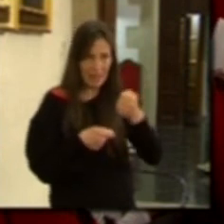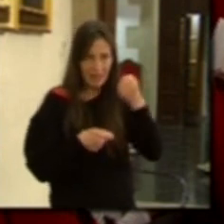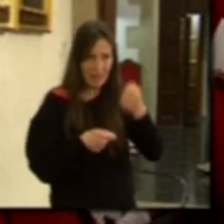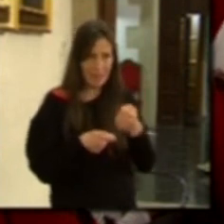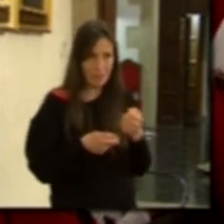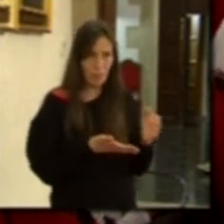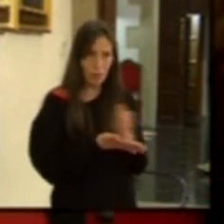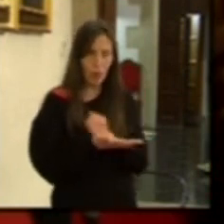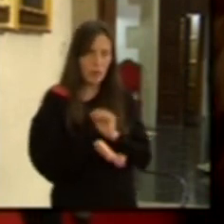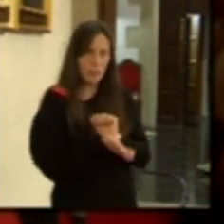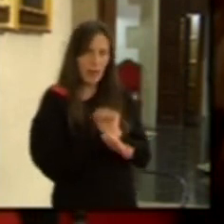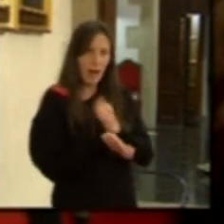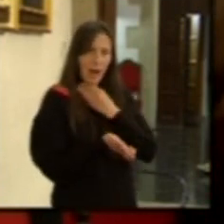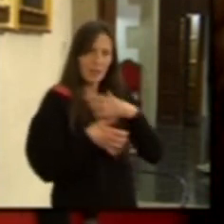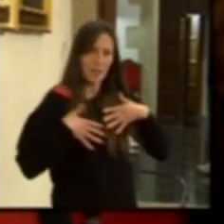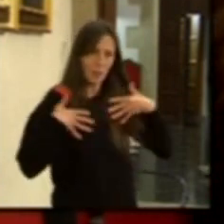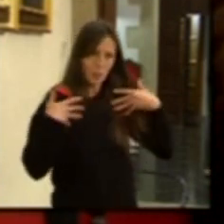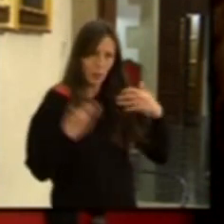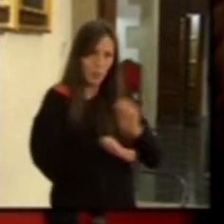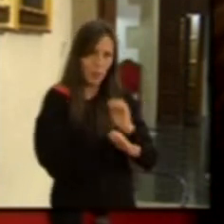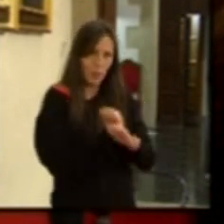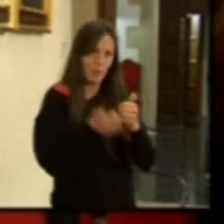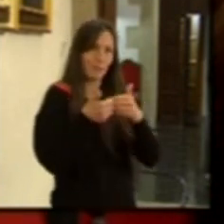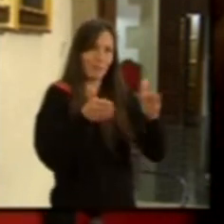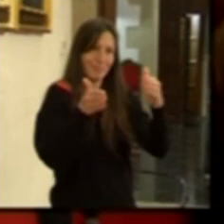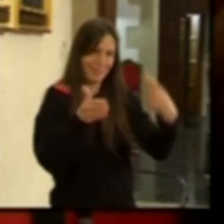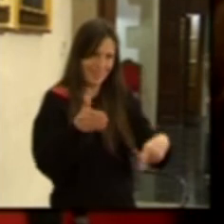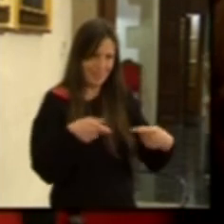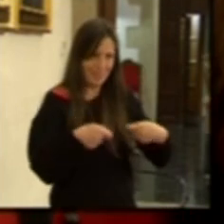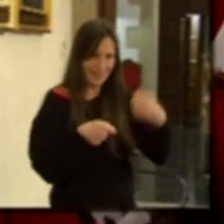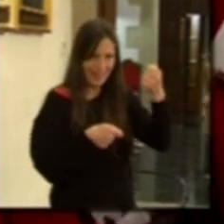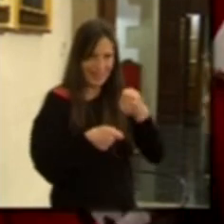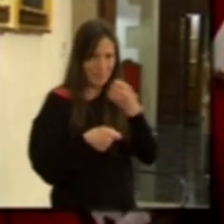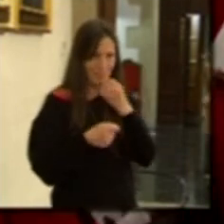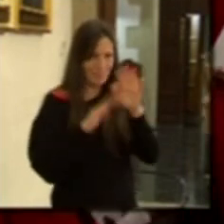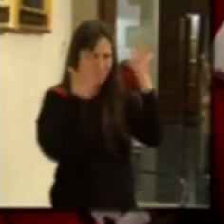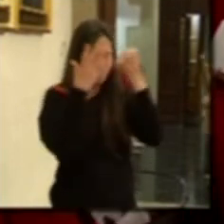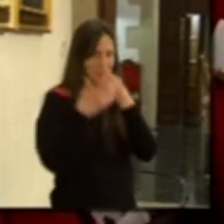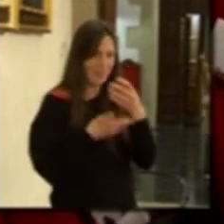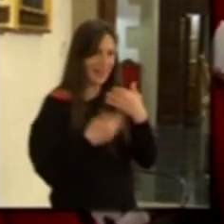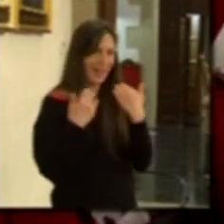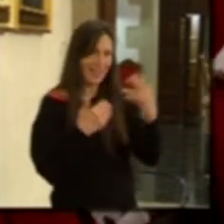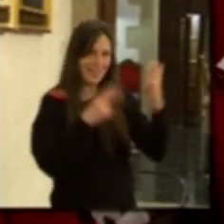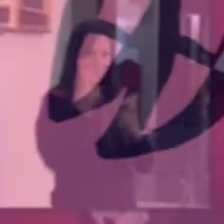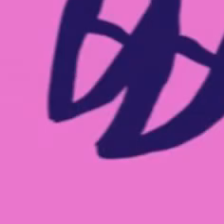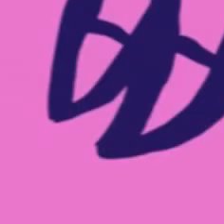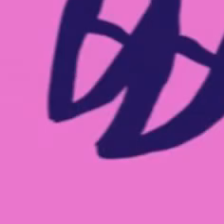tothom t'espera, mercat del Ram. Doncs bon mercat del Ram i gràcies per venir.